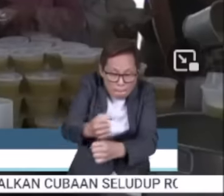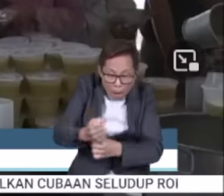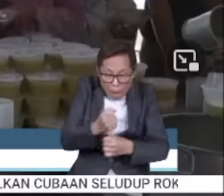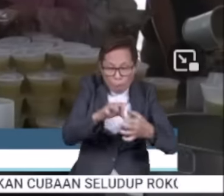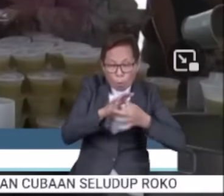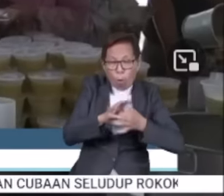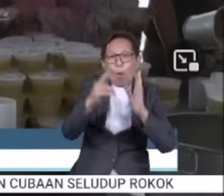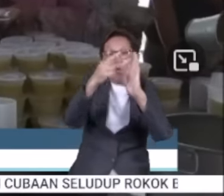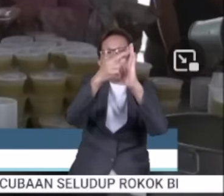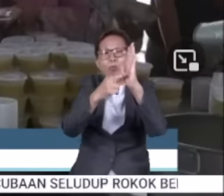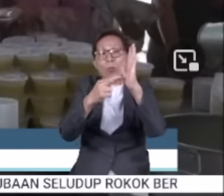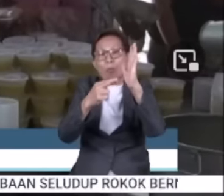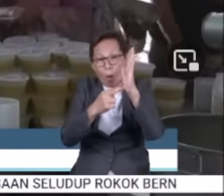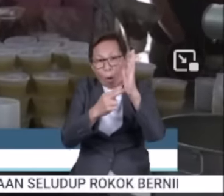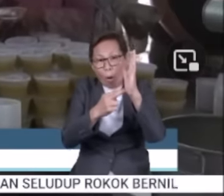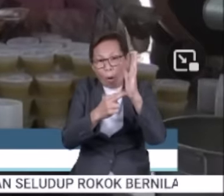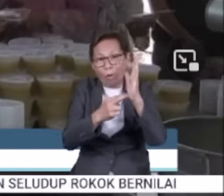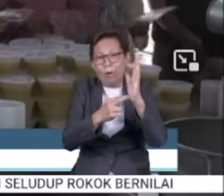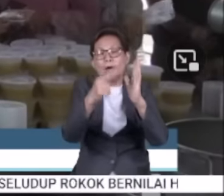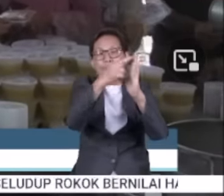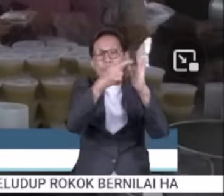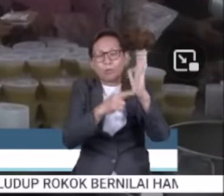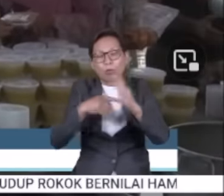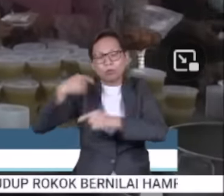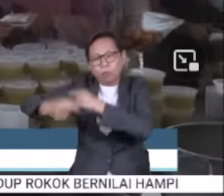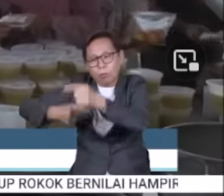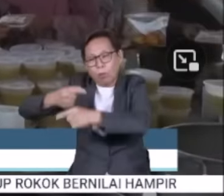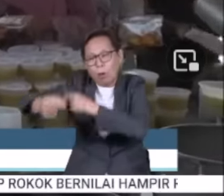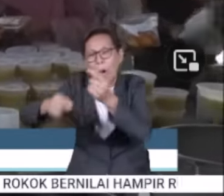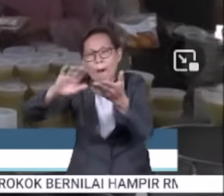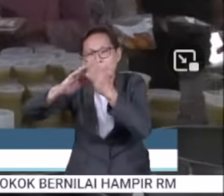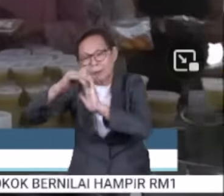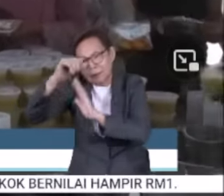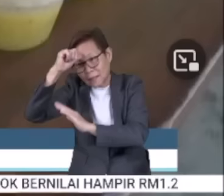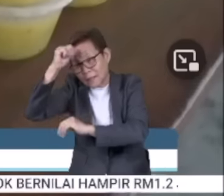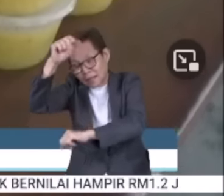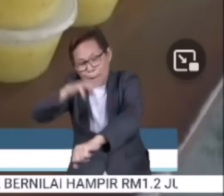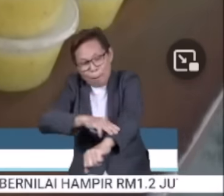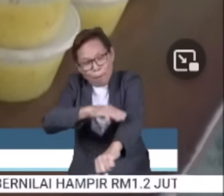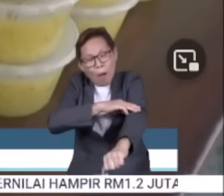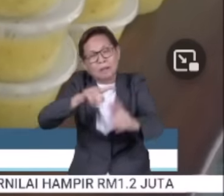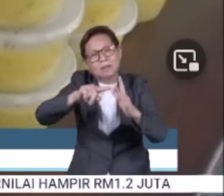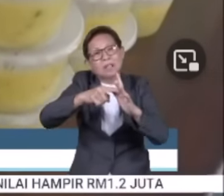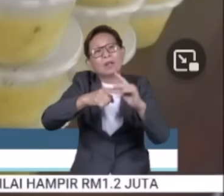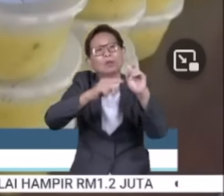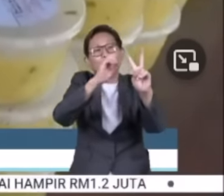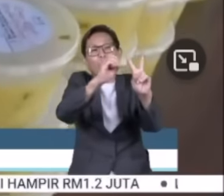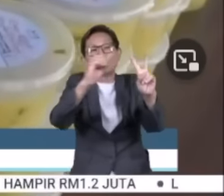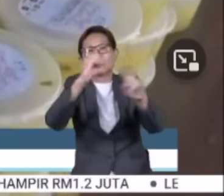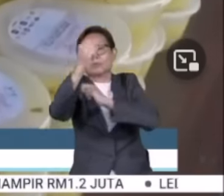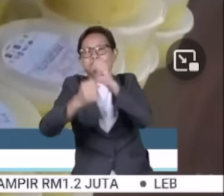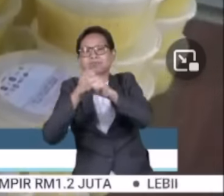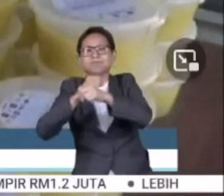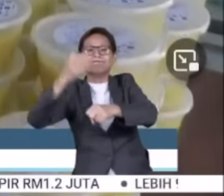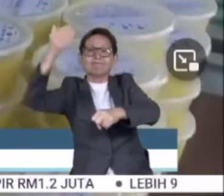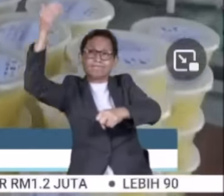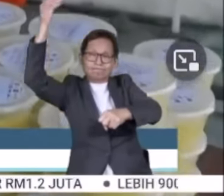menggunakan resepi Nom Bukanji yang merupakan resepi turun-temurun masyarakat India Muslim sejak 200 tahun lalu.